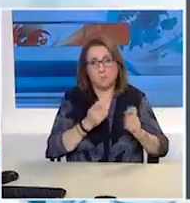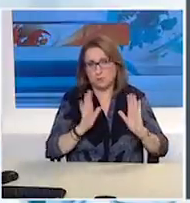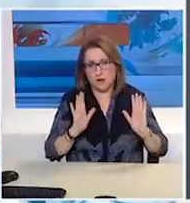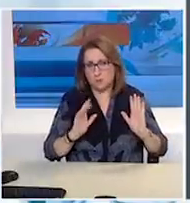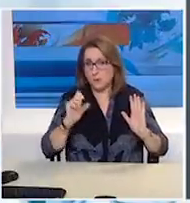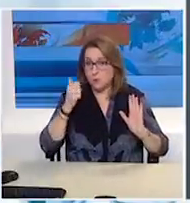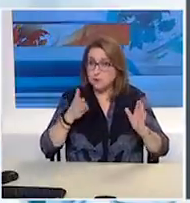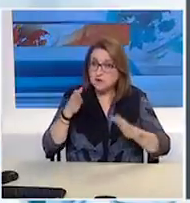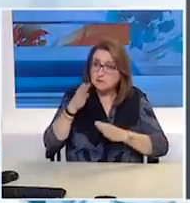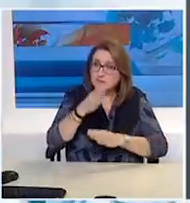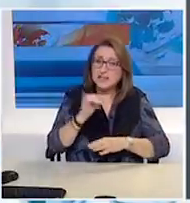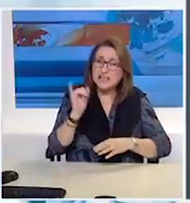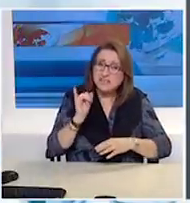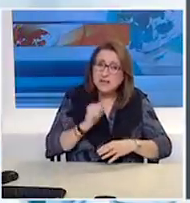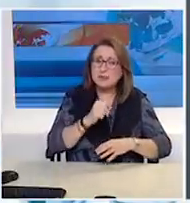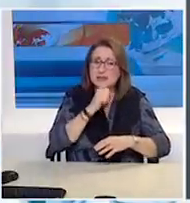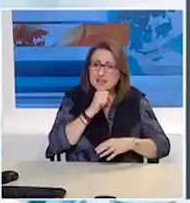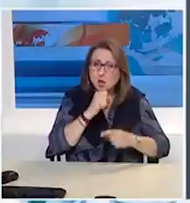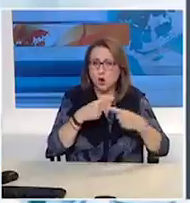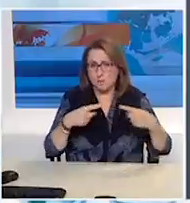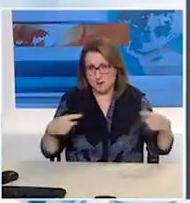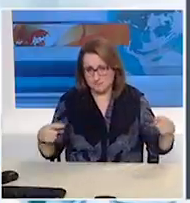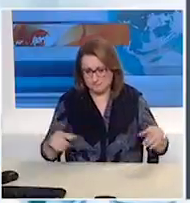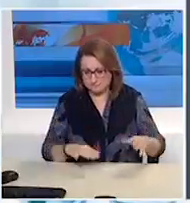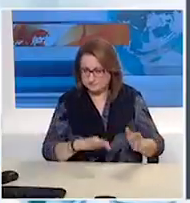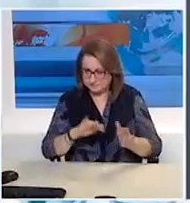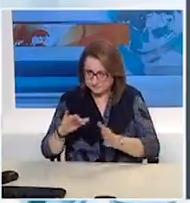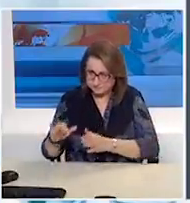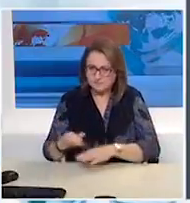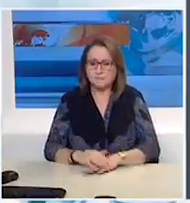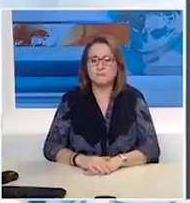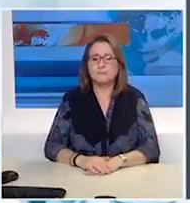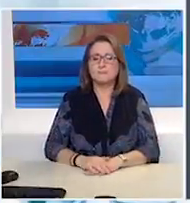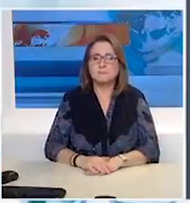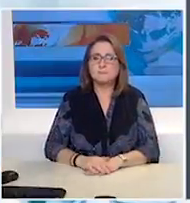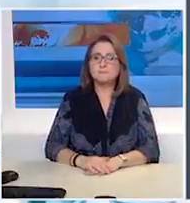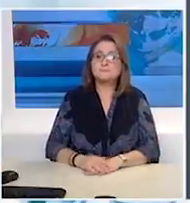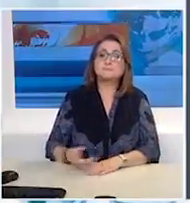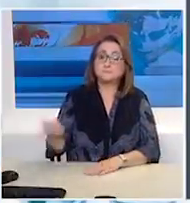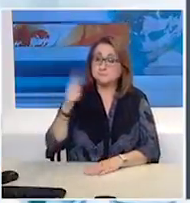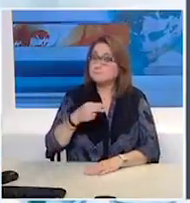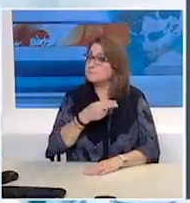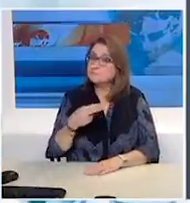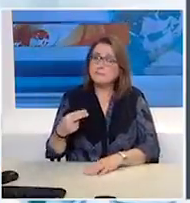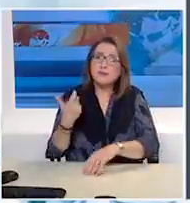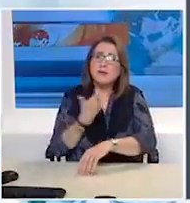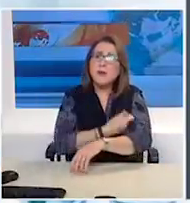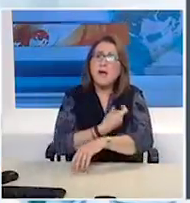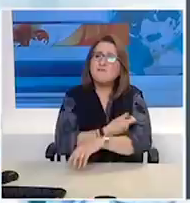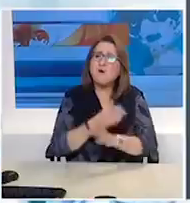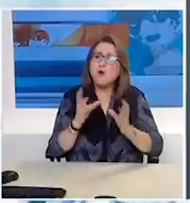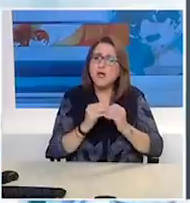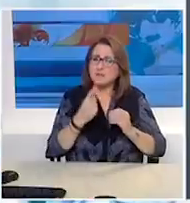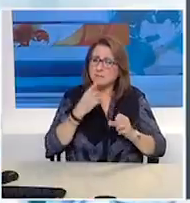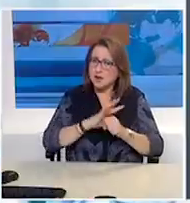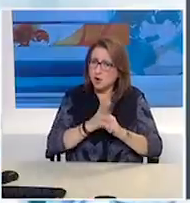Σχετικά με ανακοινώσεις για προτεραιότητα κάποιων χωρών για χρήση εμβολίων για το νέο κορονοϊό, θεωρώ πως δεν υπάρχει χώρος αυτή τη στιγμή στον κόσμο